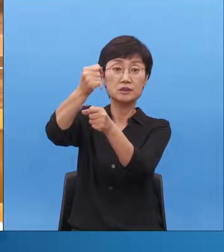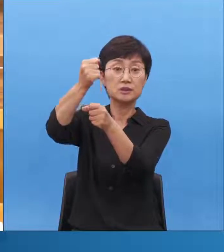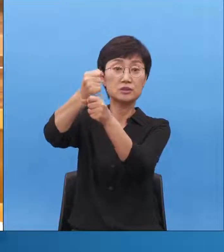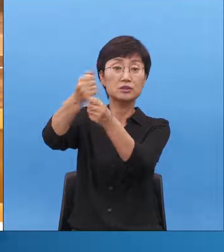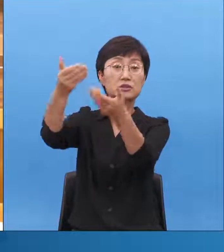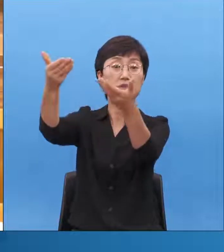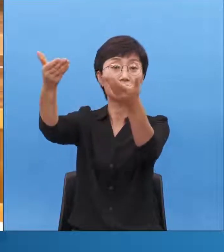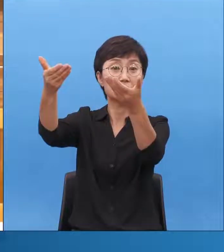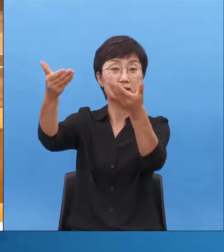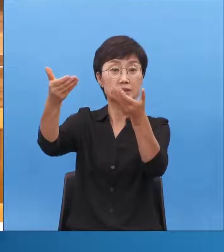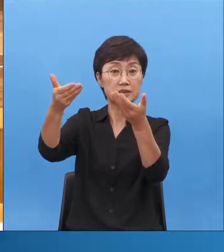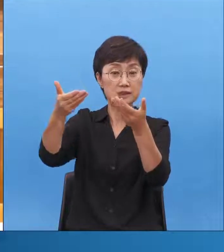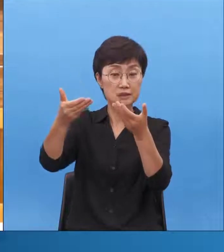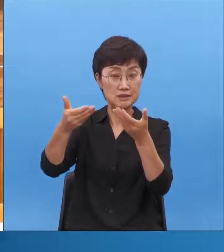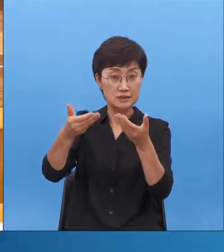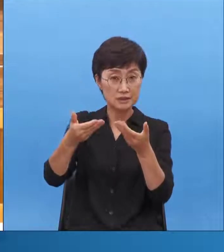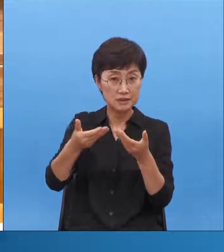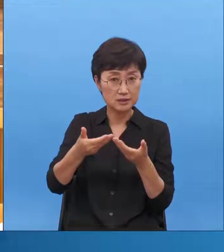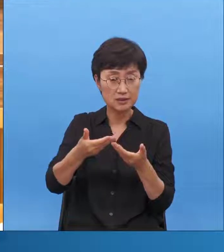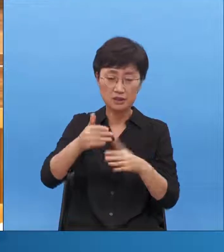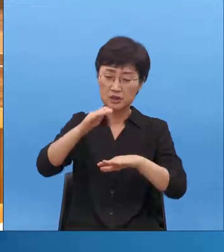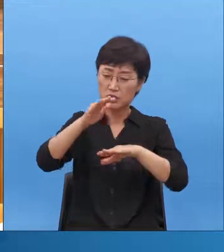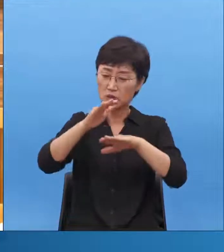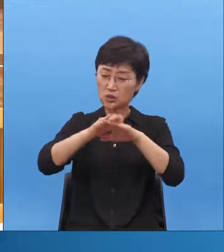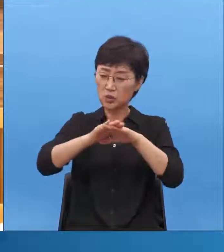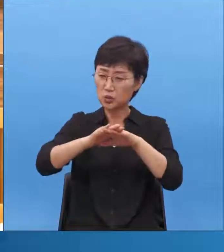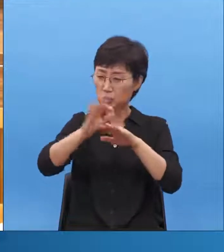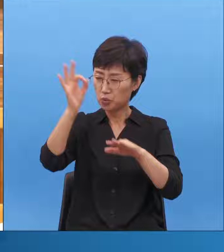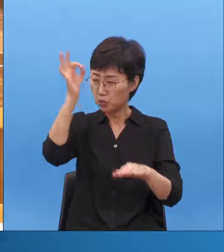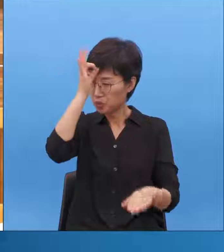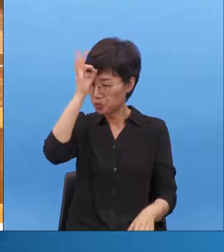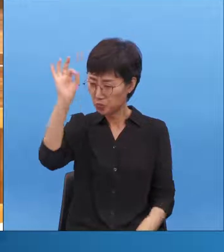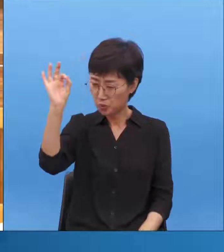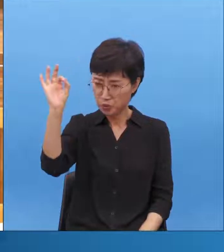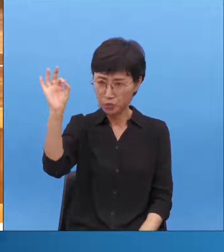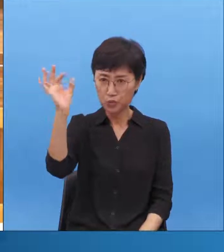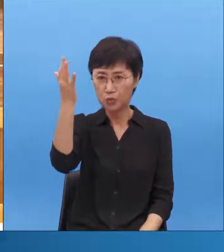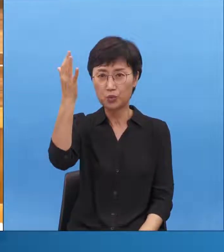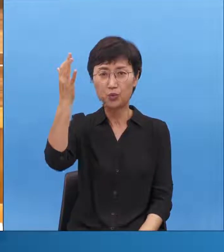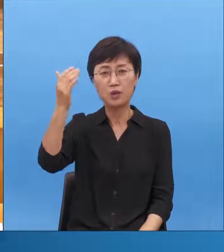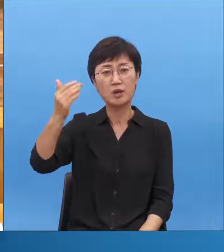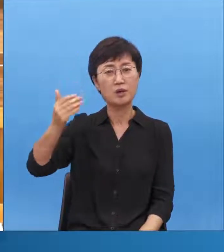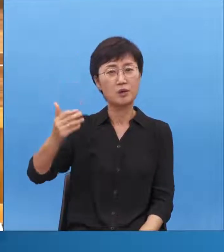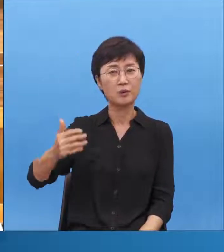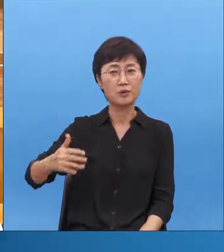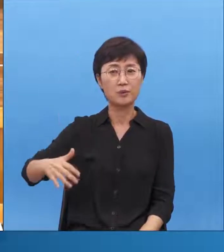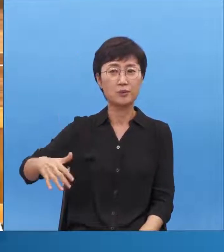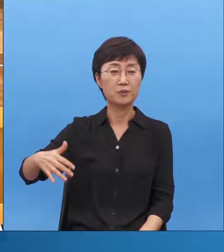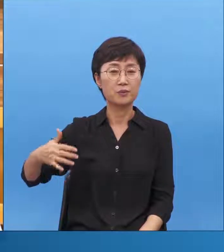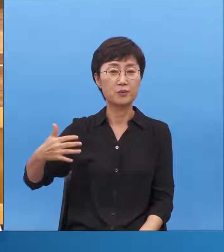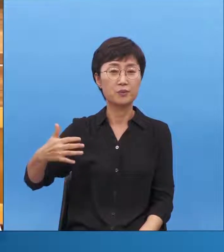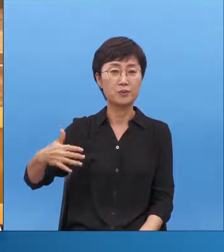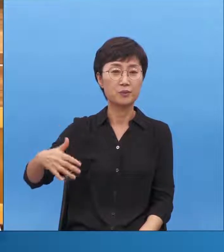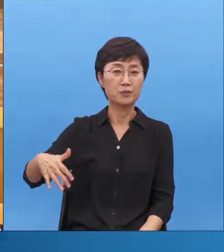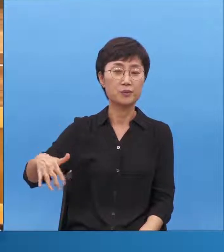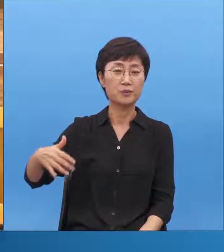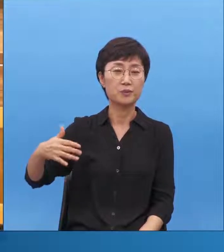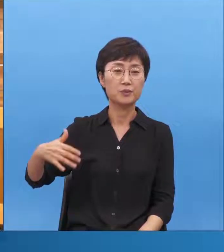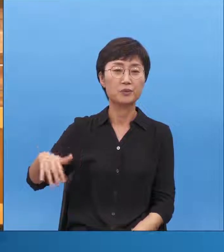아버지의 지으신 그 솜씨 깊도다